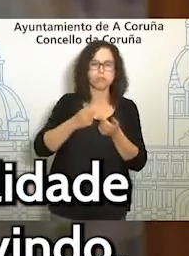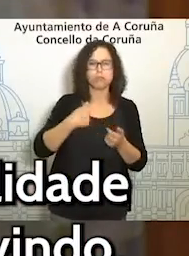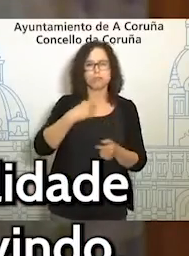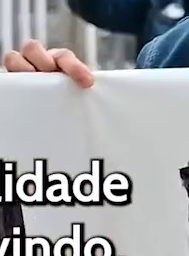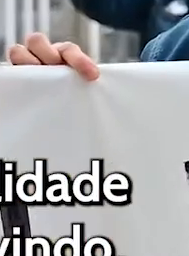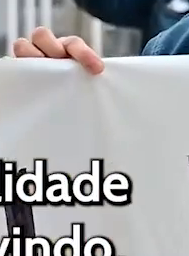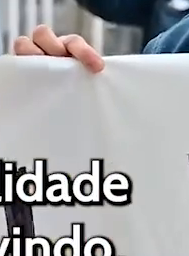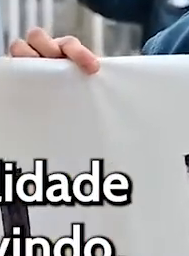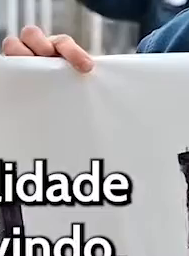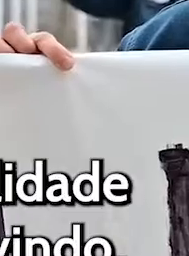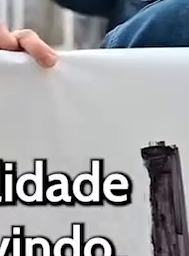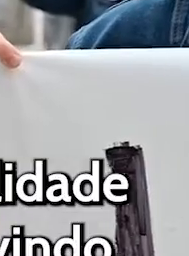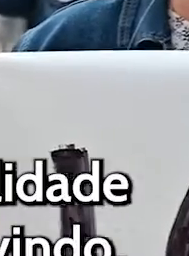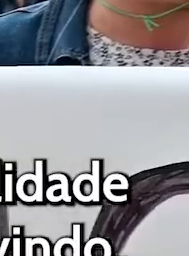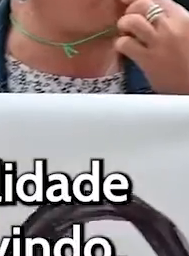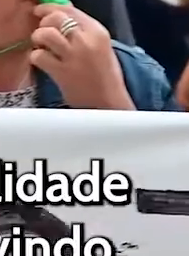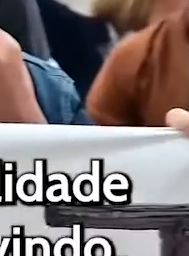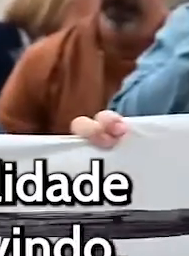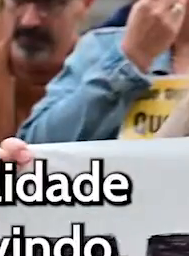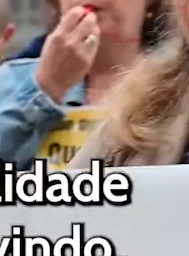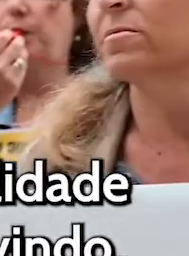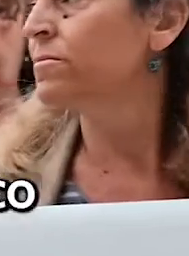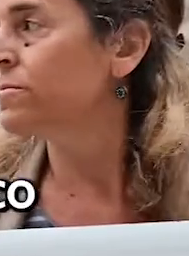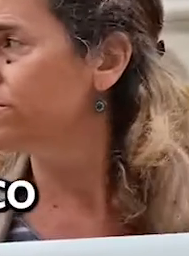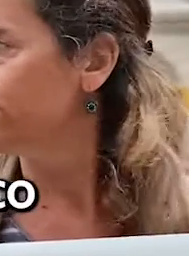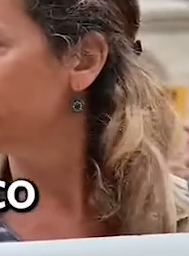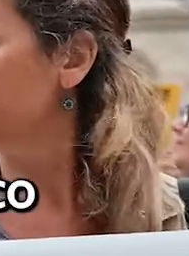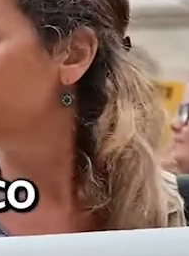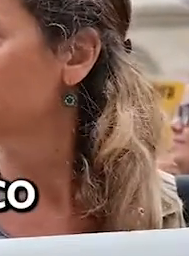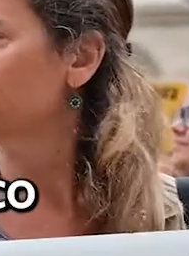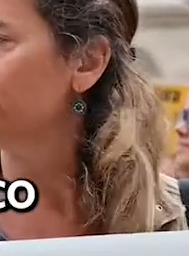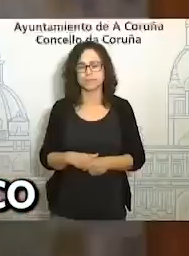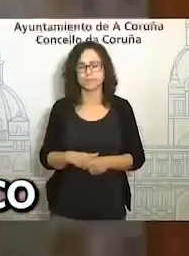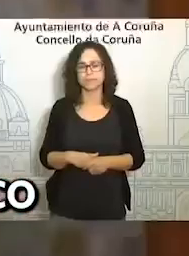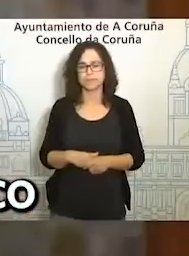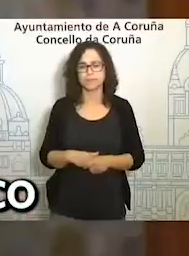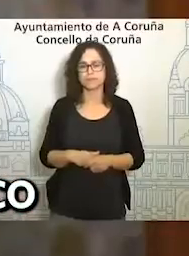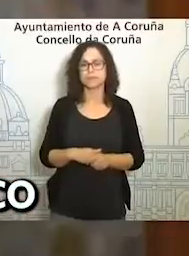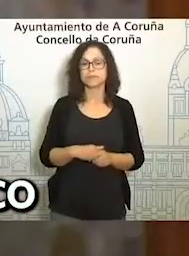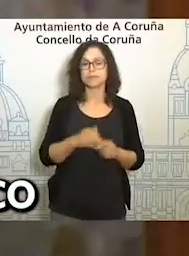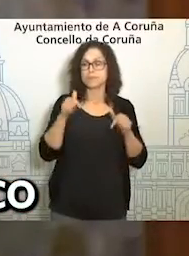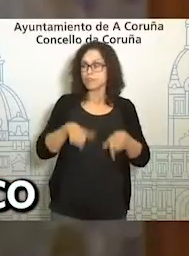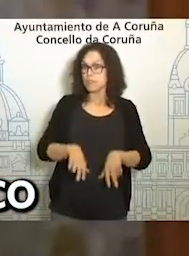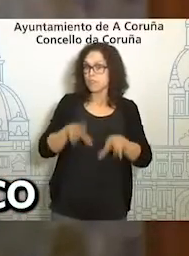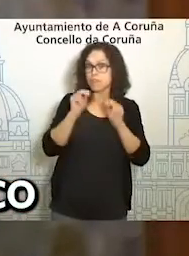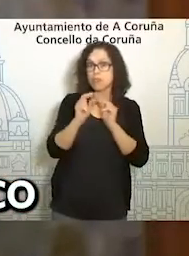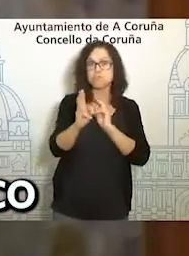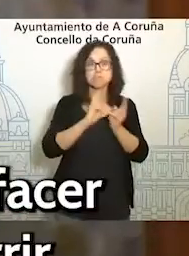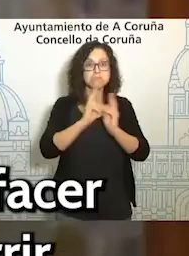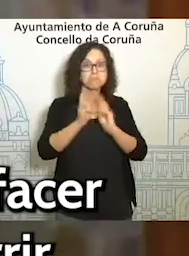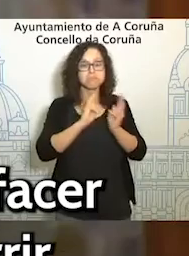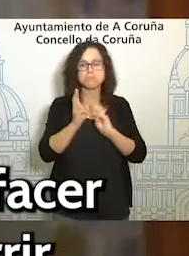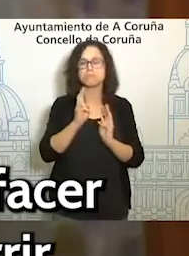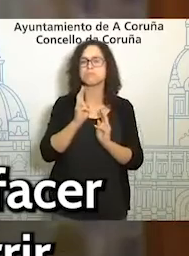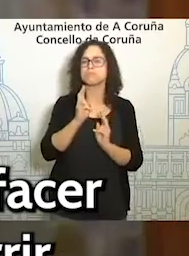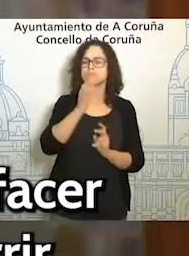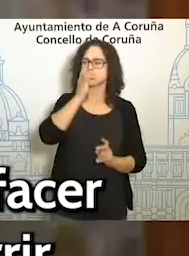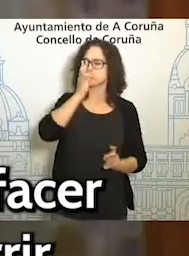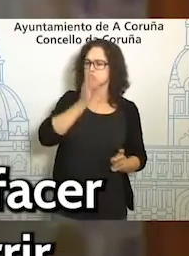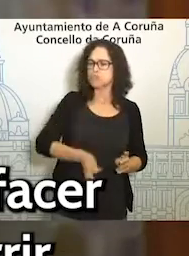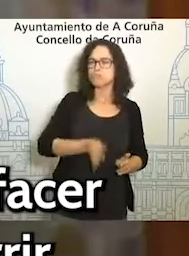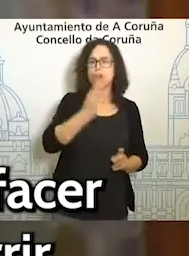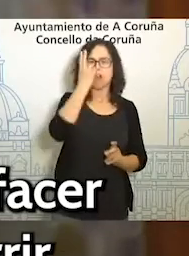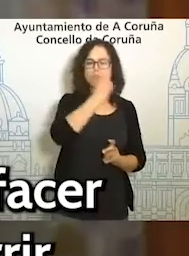de vulnerabilidade que estábamos a vivir e que seguimos vivindo. Saímos daqui coa promesa, co compromiso de tomar